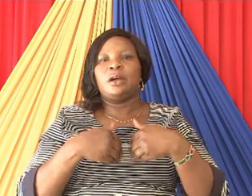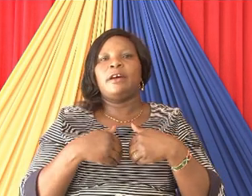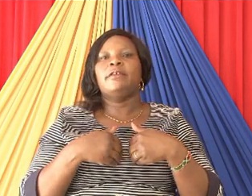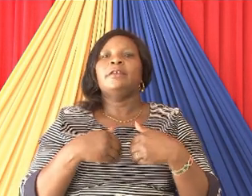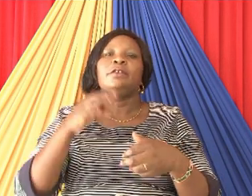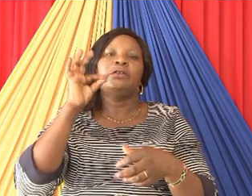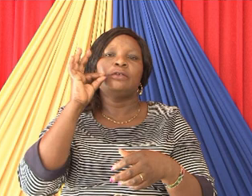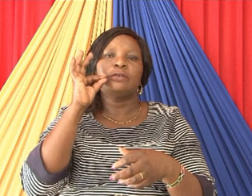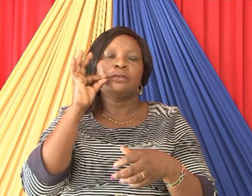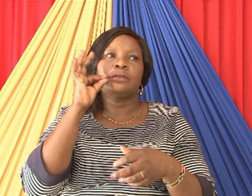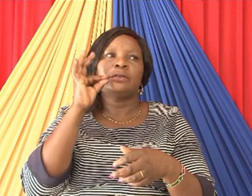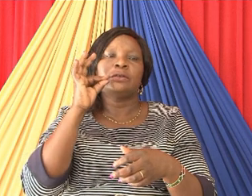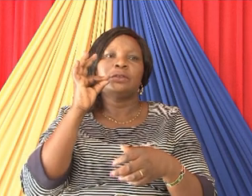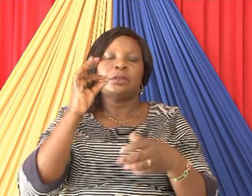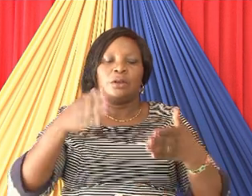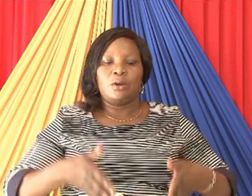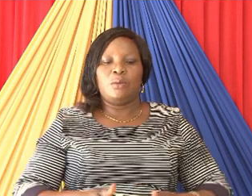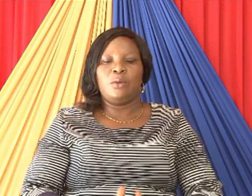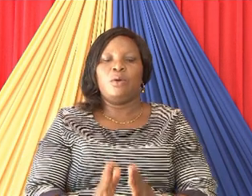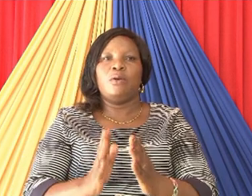Mungu mazao.